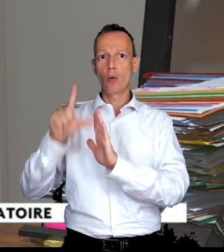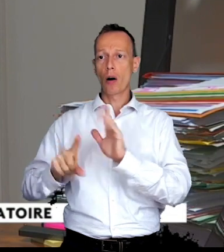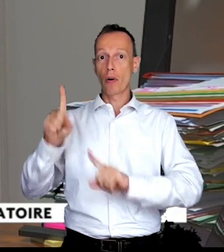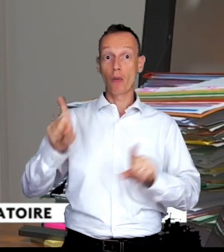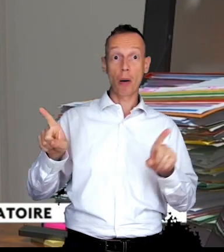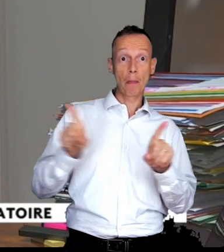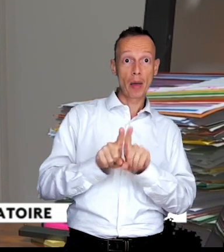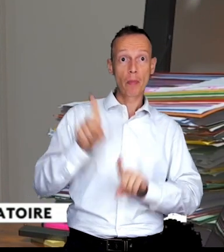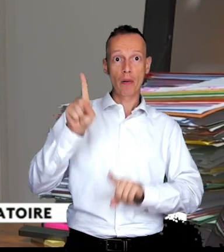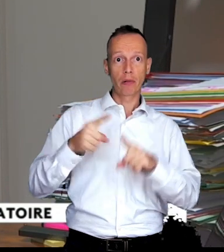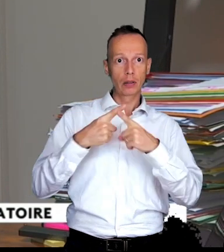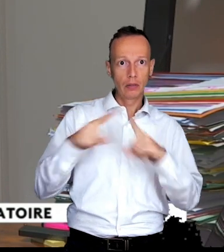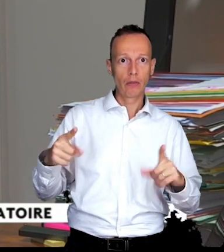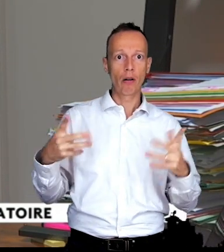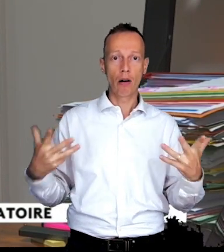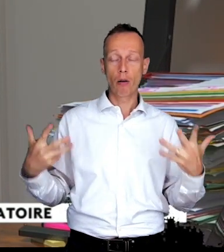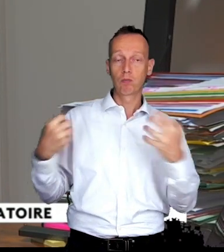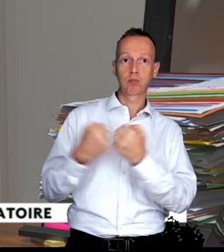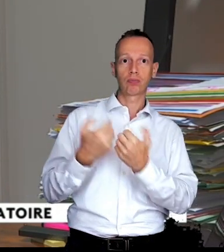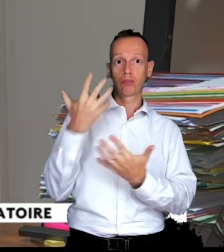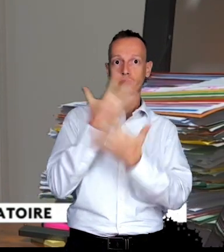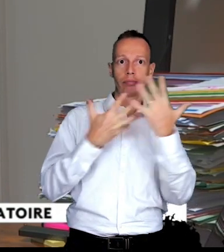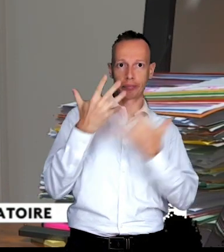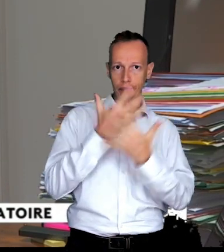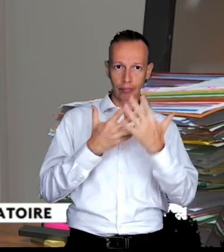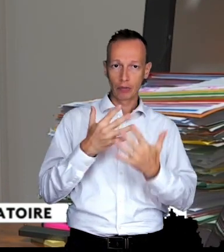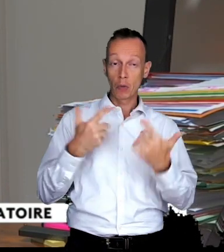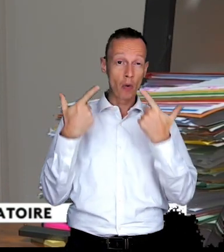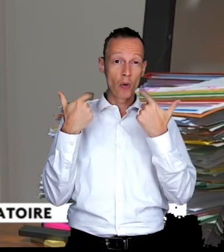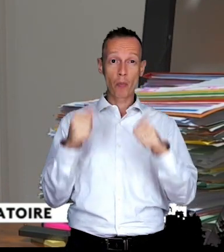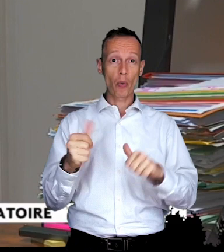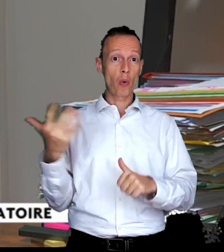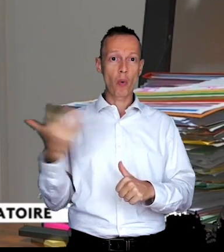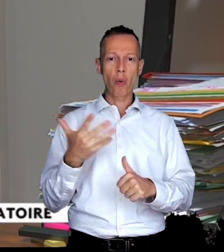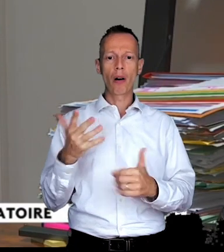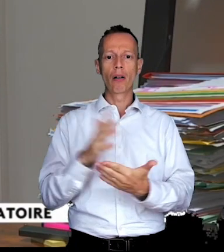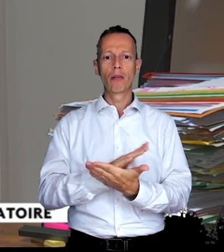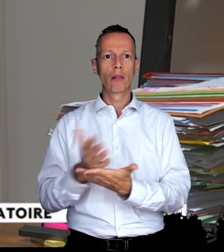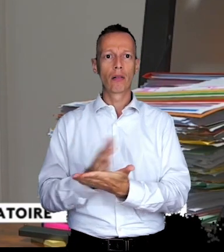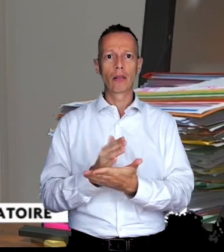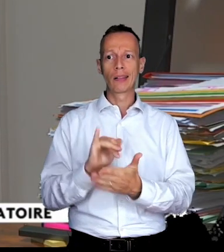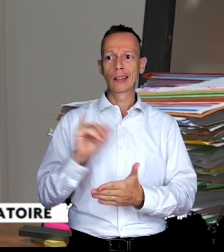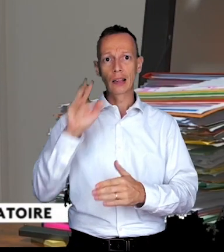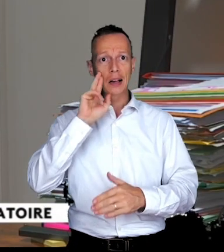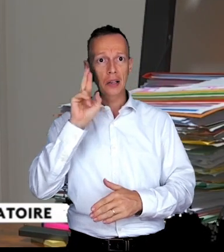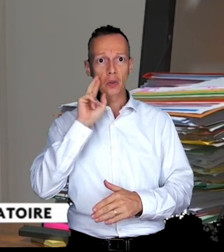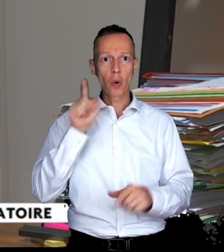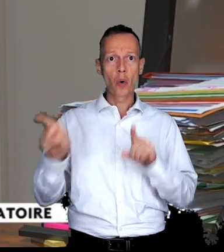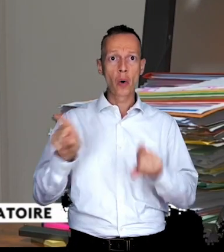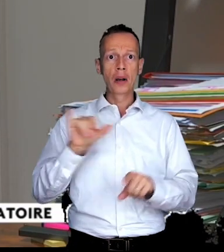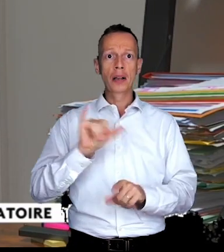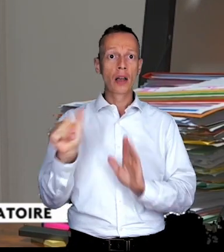à régler, on a l'État et le pays qui, au même moment, prennent des textes qui sont parfois similaires, avec des petites